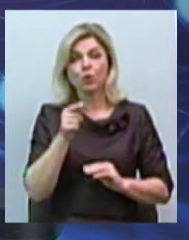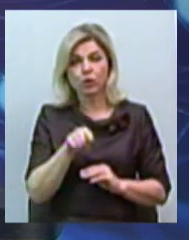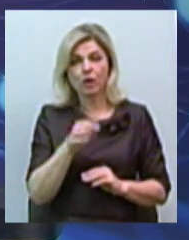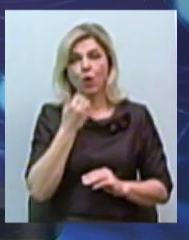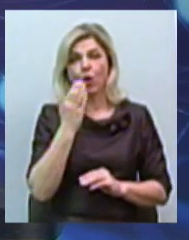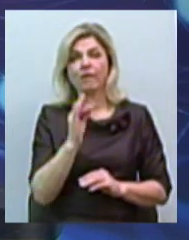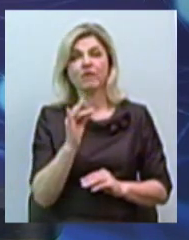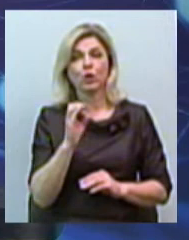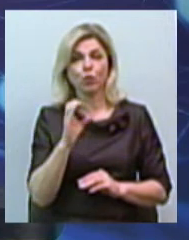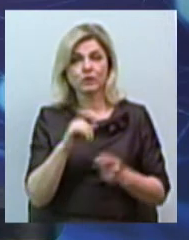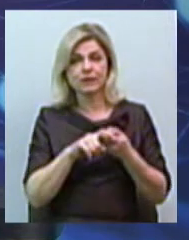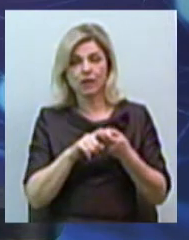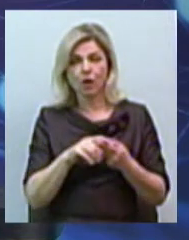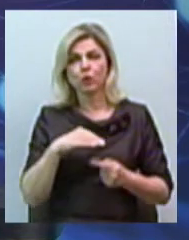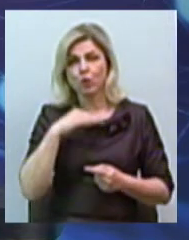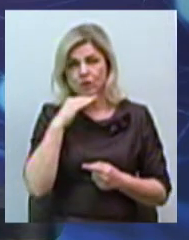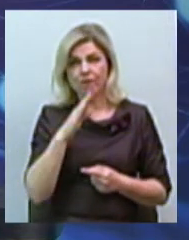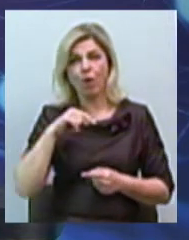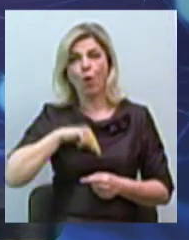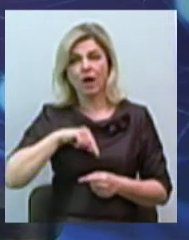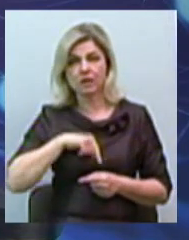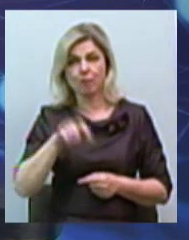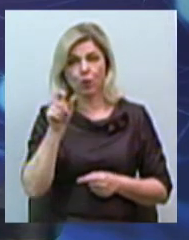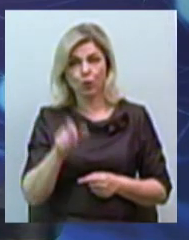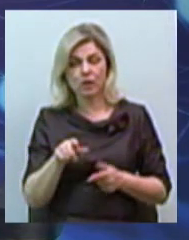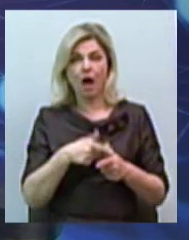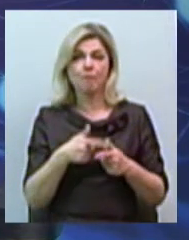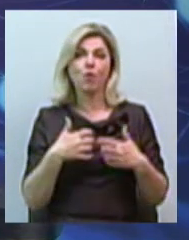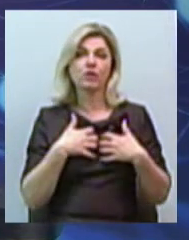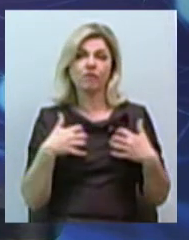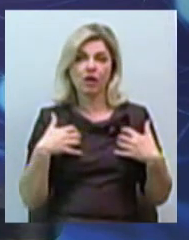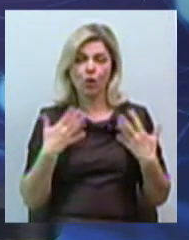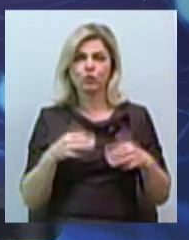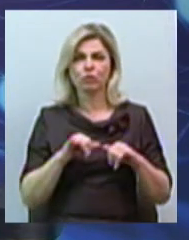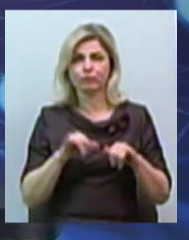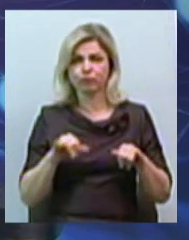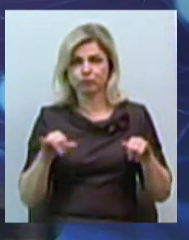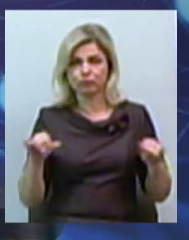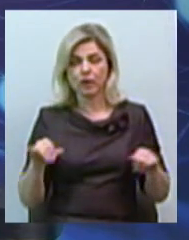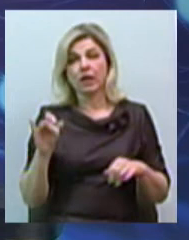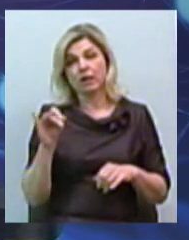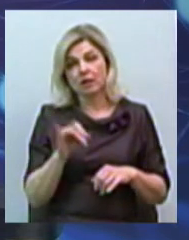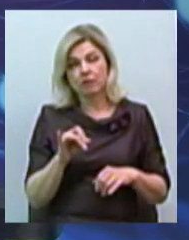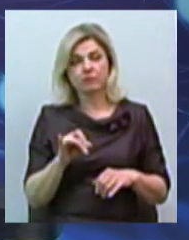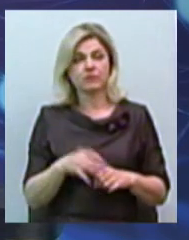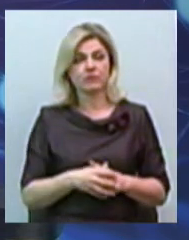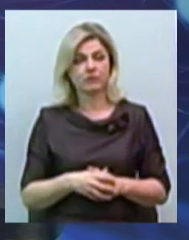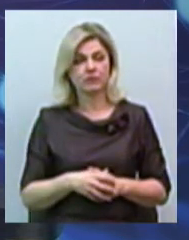вірусу достатньо в організмі людини або тварини розмножилося, і вже